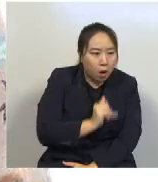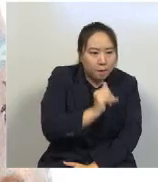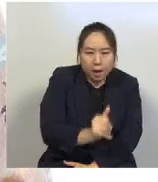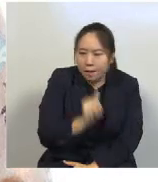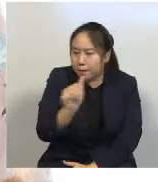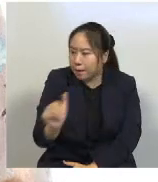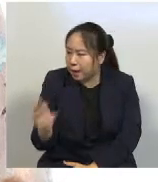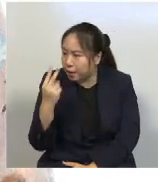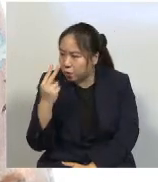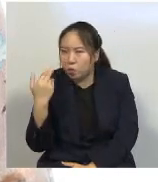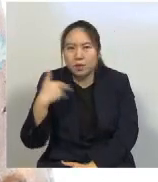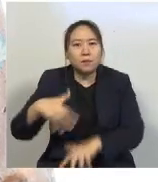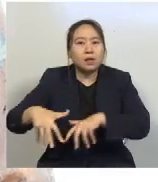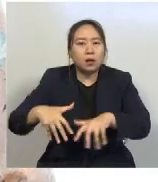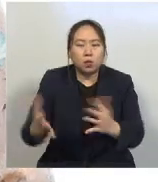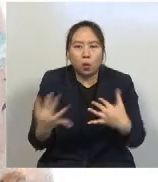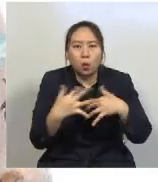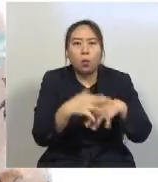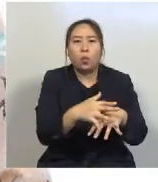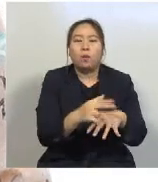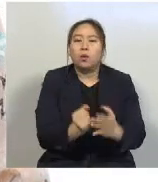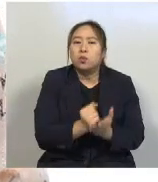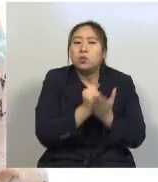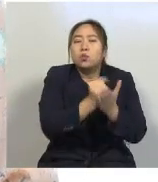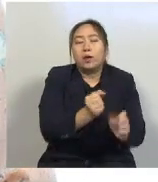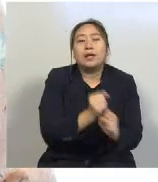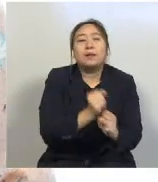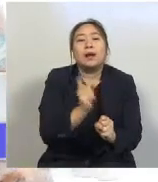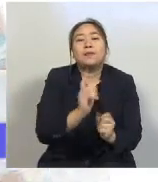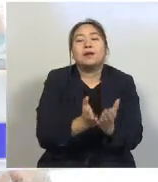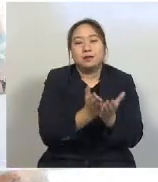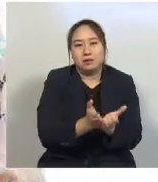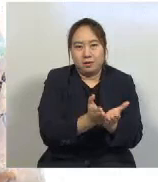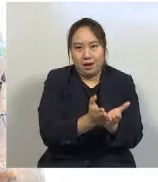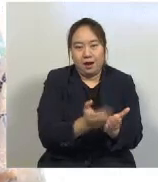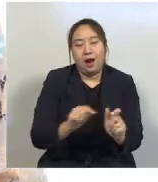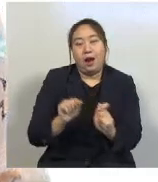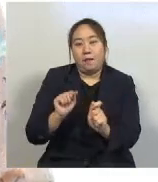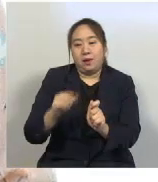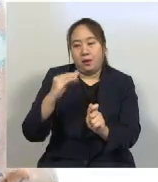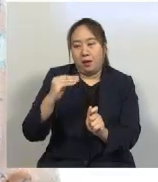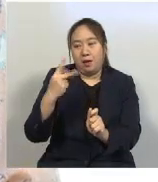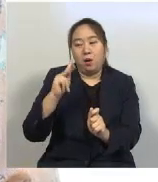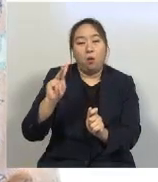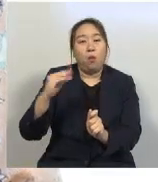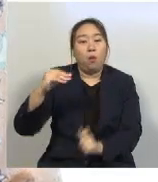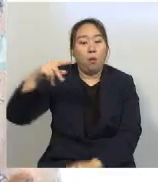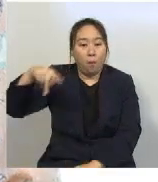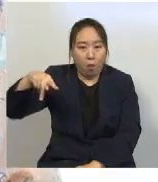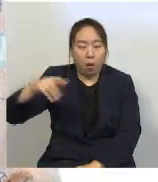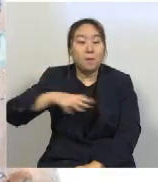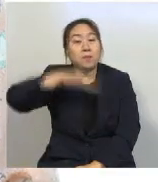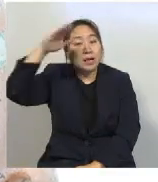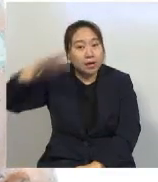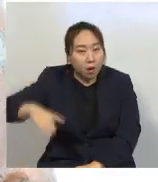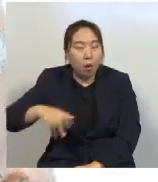กันมาช่วยกันทำในเรื่องของการจัดทำเรือพระอำเภอโคกโพเป็นอำเภอซึ่งพี่น้องพุทธและพี่น้องมุสลิมนี่